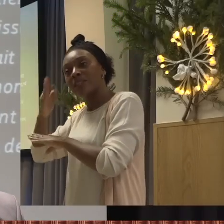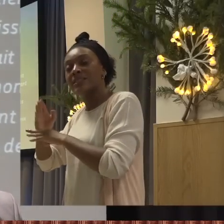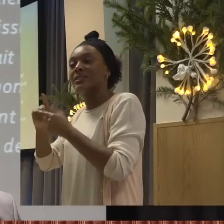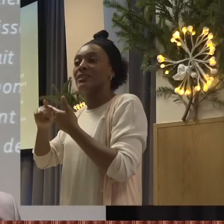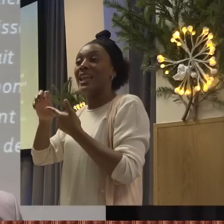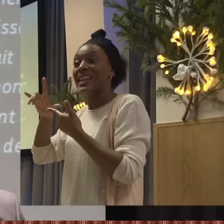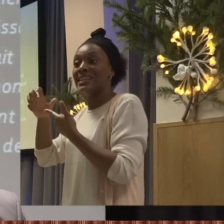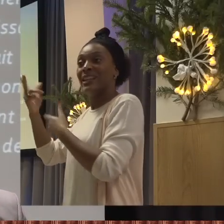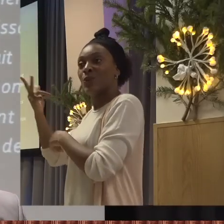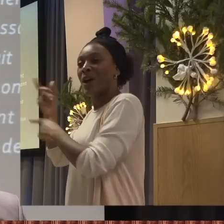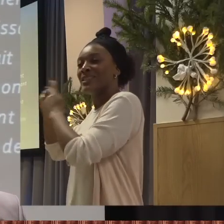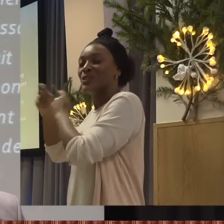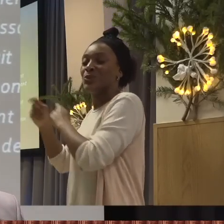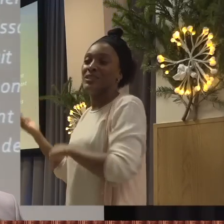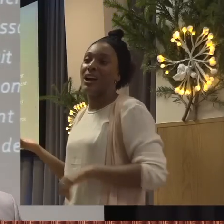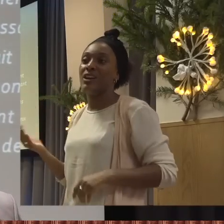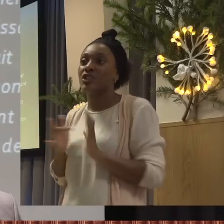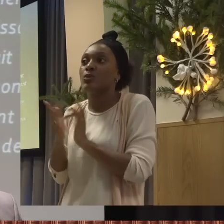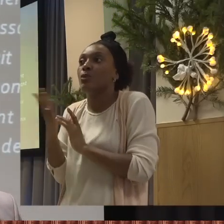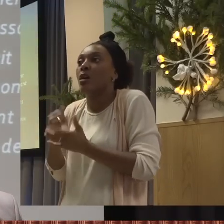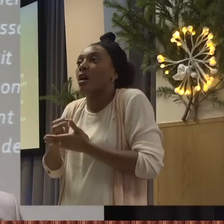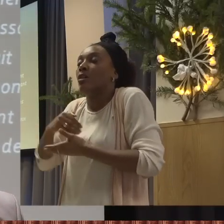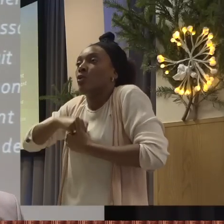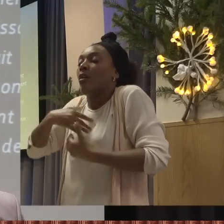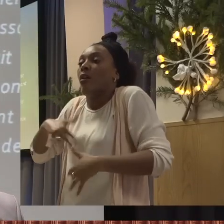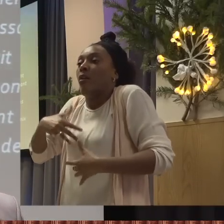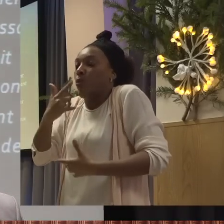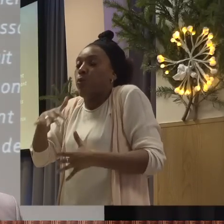Et c'est intéressant de voir que